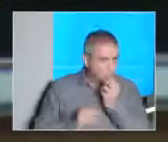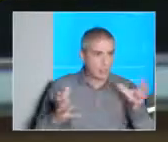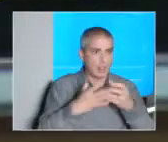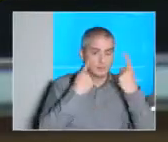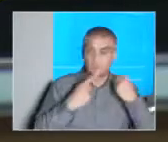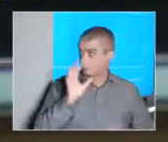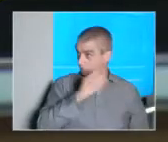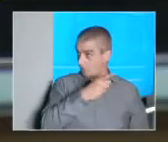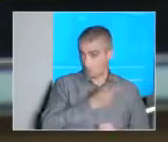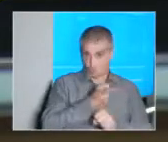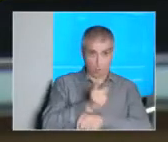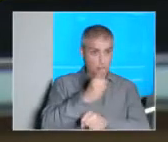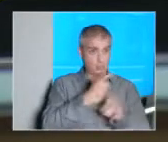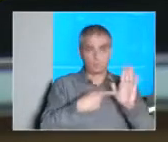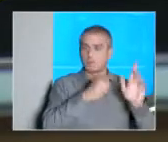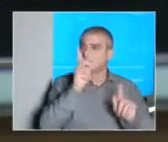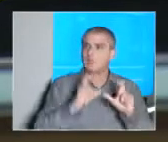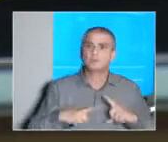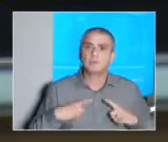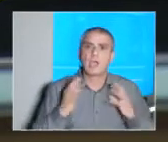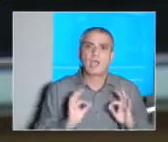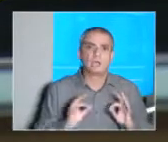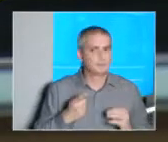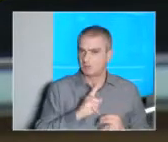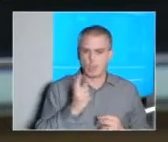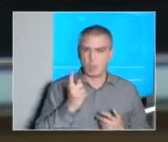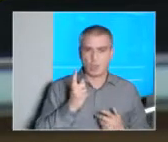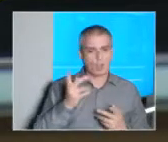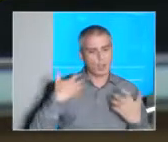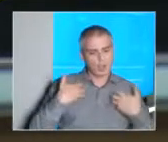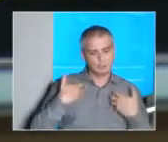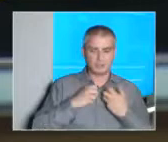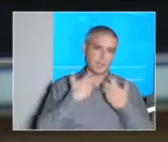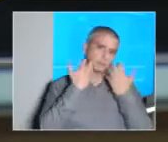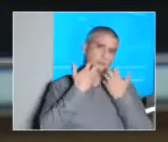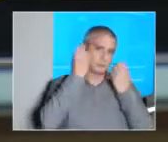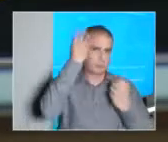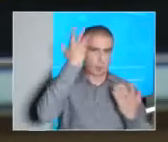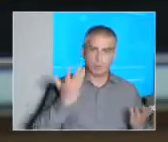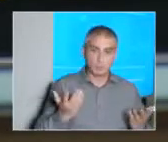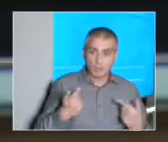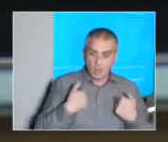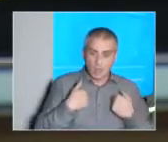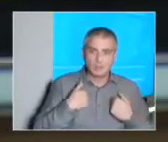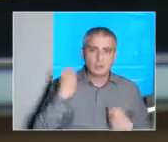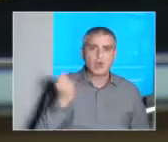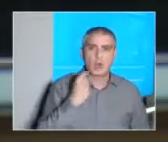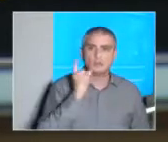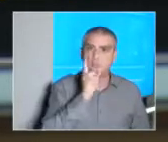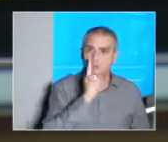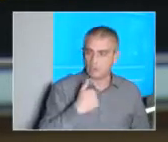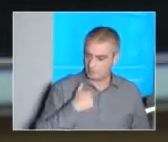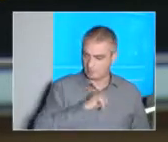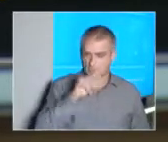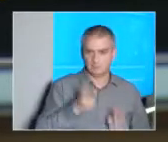זה דמגוגיה, רואי, ובשביל זה אנשים חיים ונושמים. זה לא מדובר בכיפה אדומה או בשלגיה ושבעת הגמדים. אני כל שבוע, אני